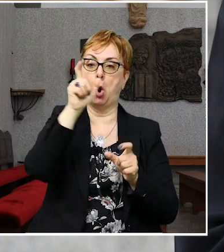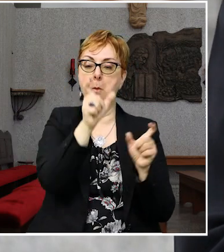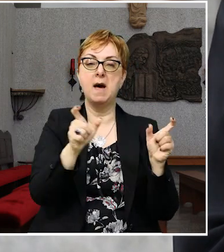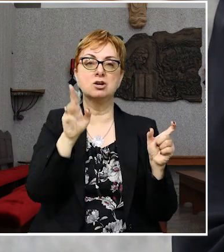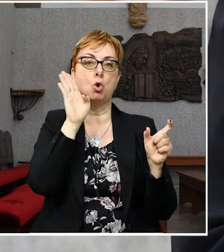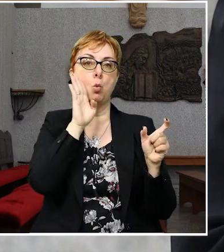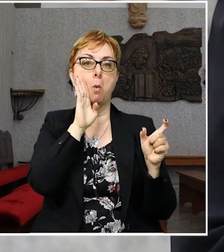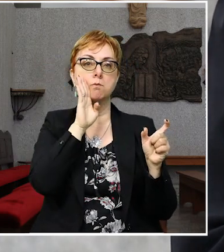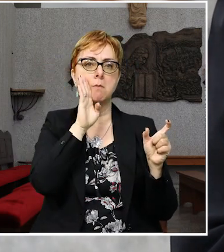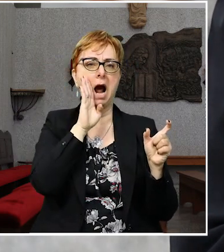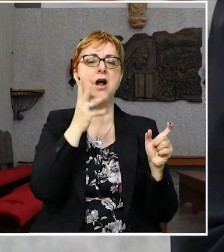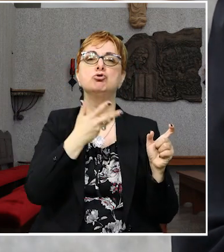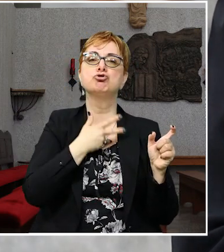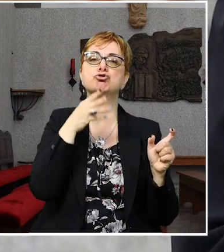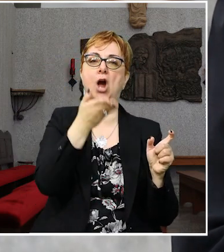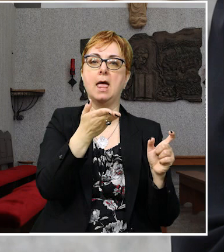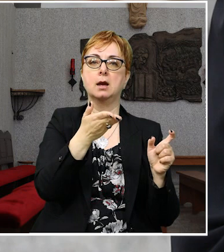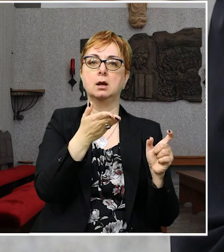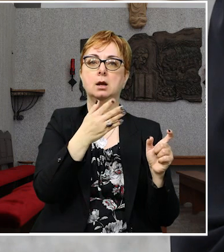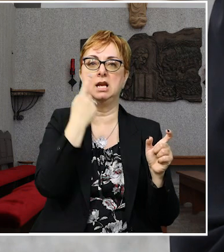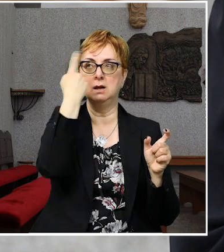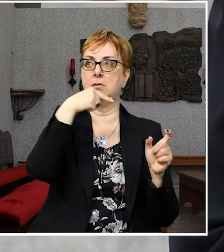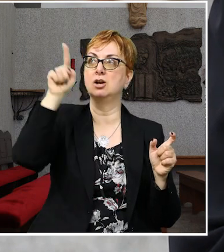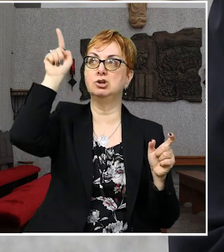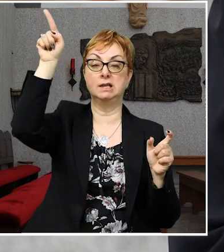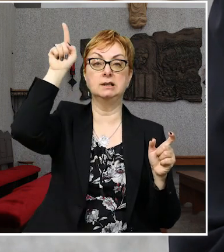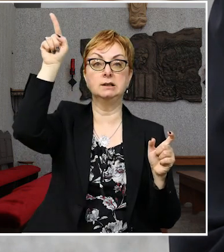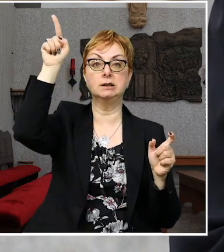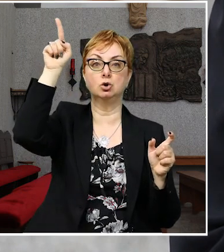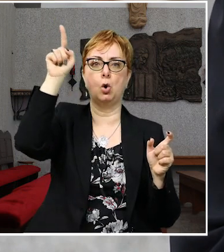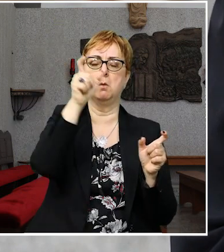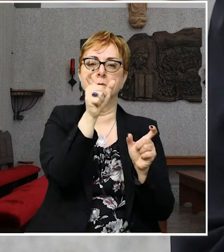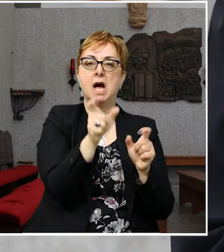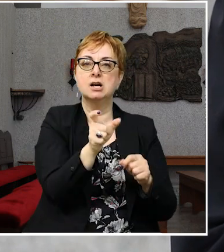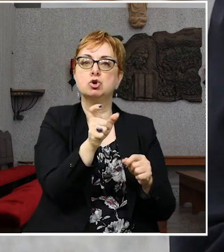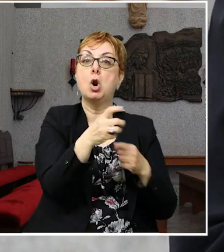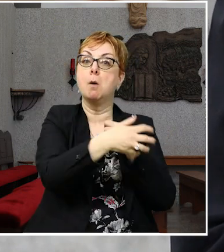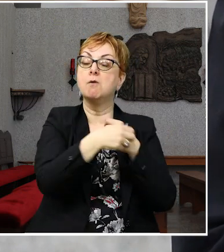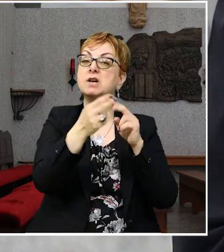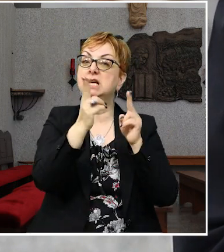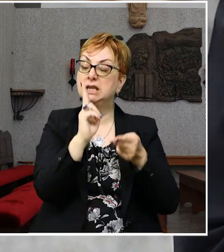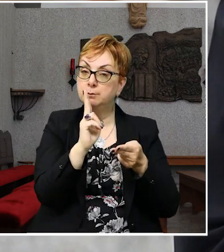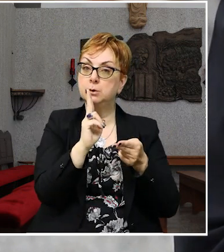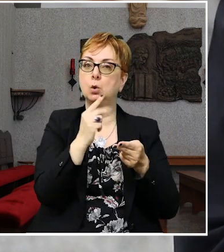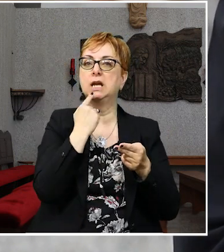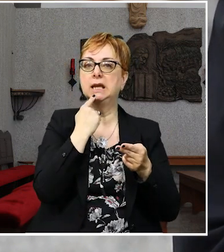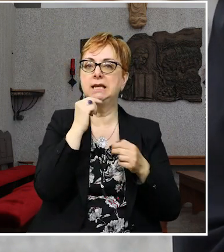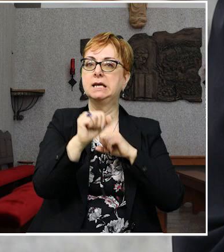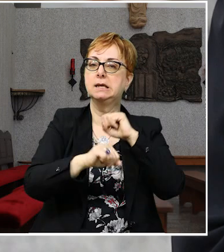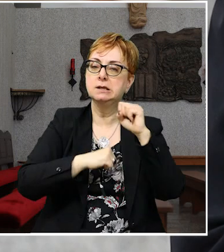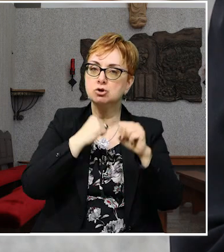ogni essere umano, in modo particolare nel più povero, in colui che